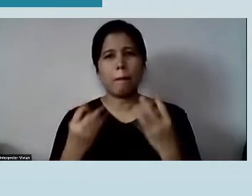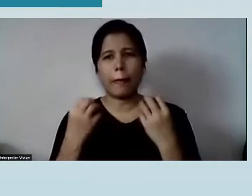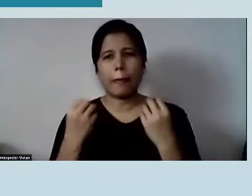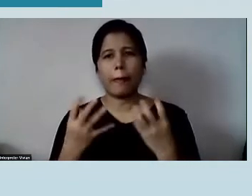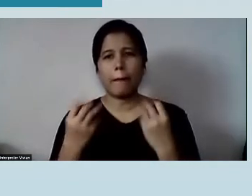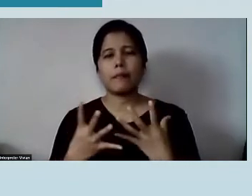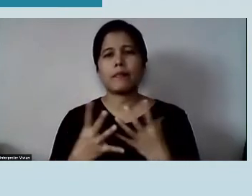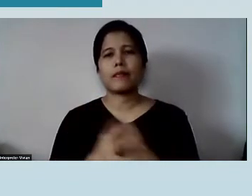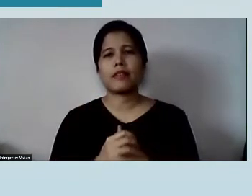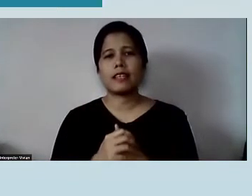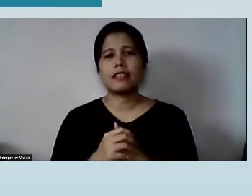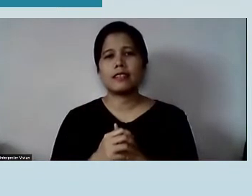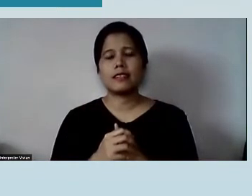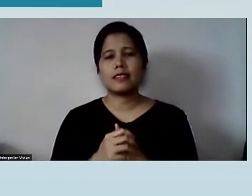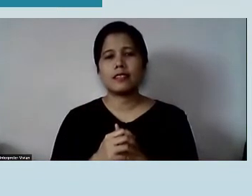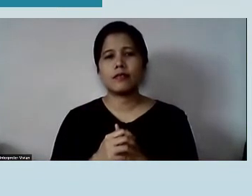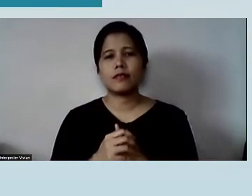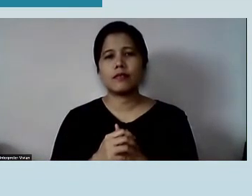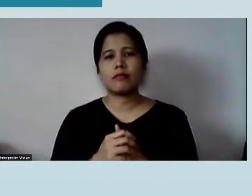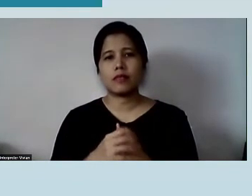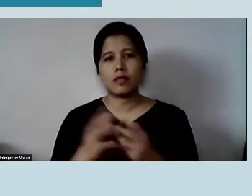dapat gawin tayo dyan, ang gobyerno.